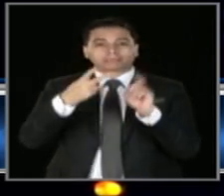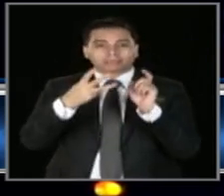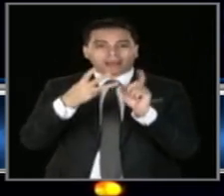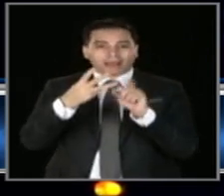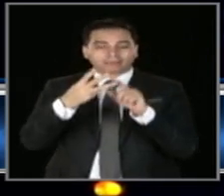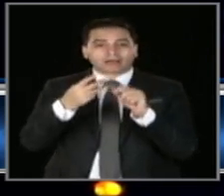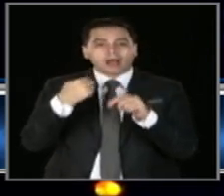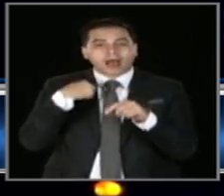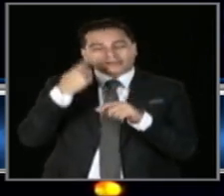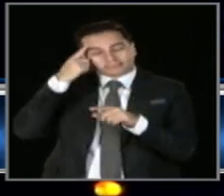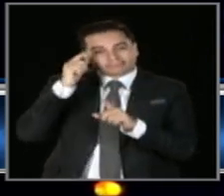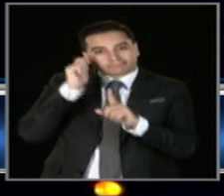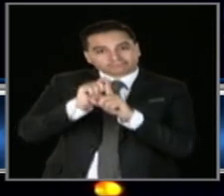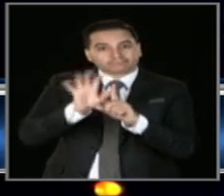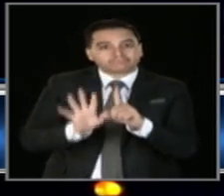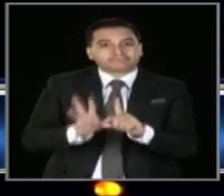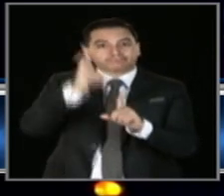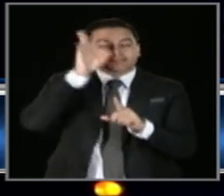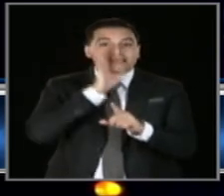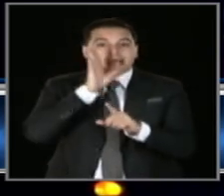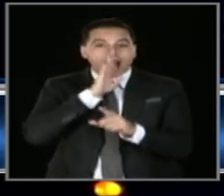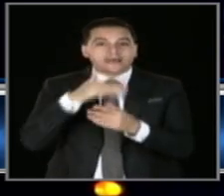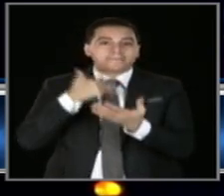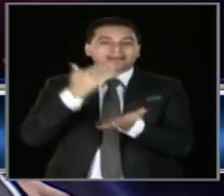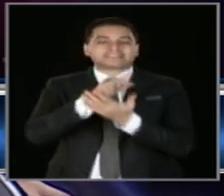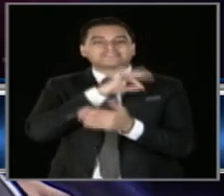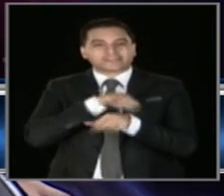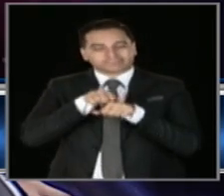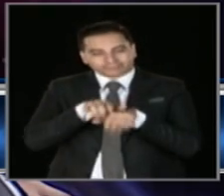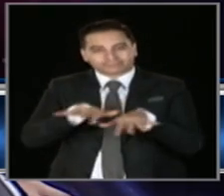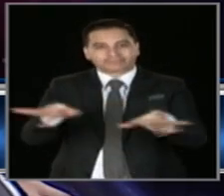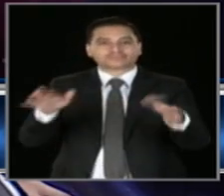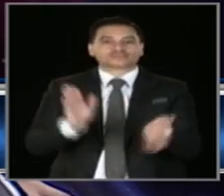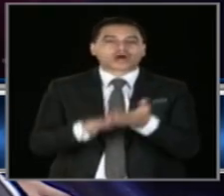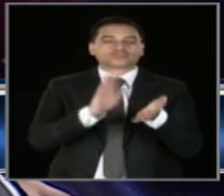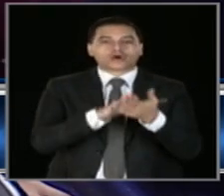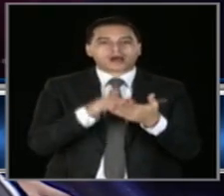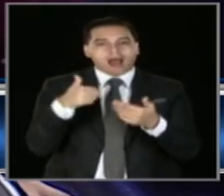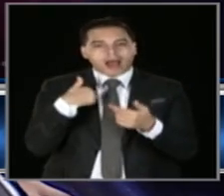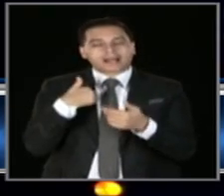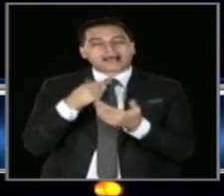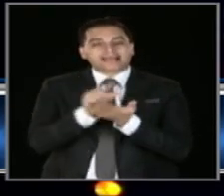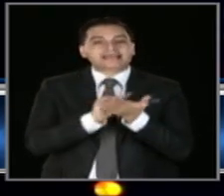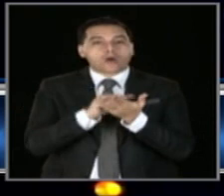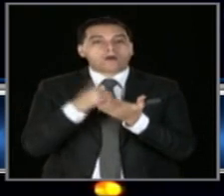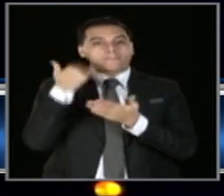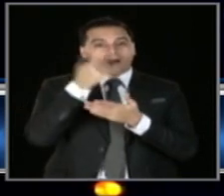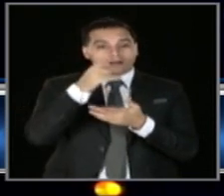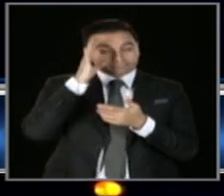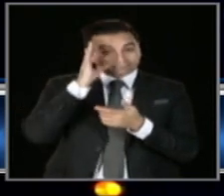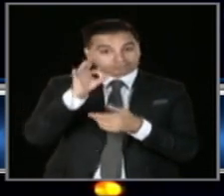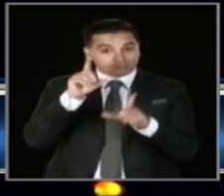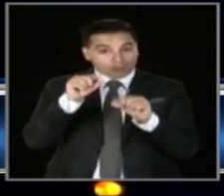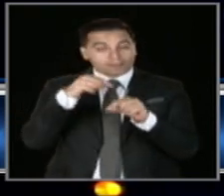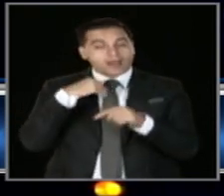في البشر وبنستثمر في ولادنا، فالحقيقة إن إحنا ندي بعض المنح الدولية لولادنا